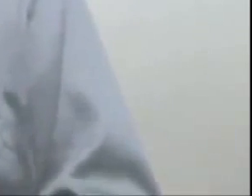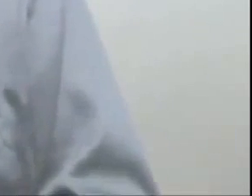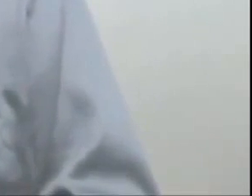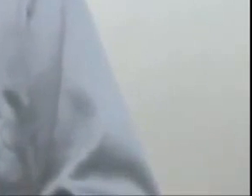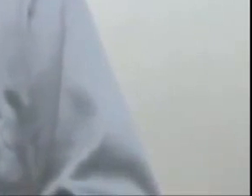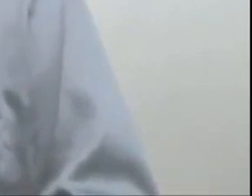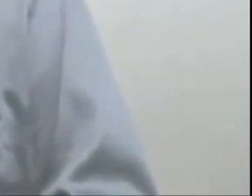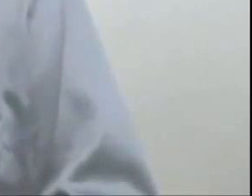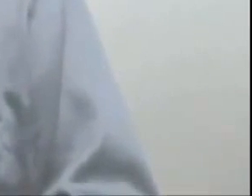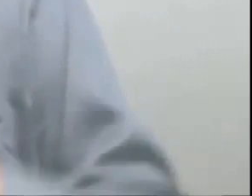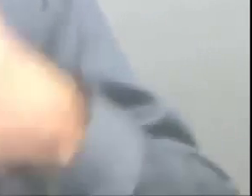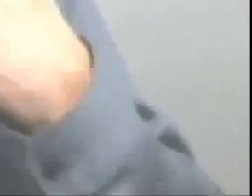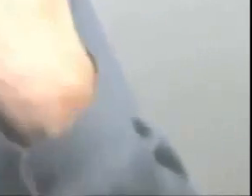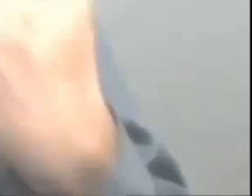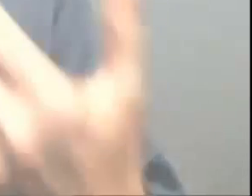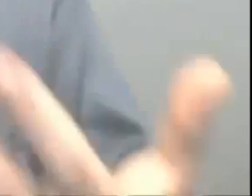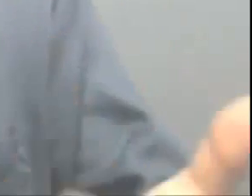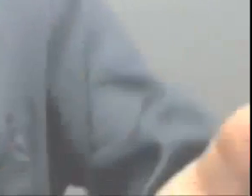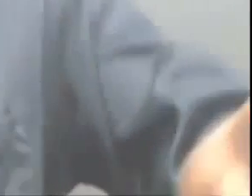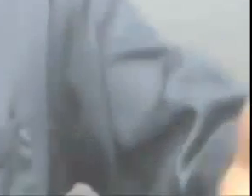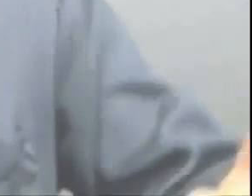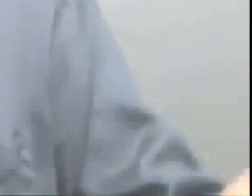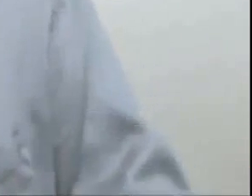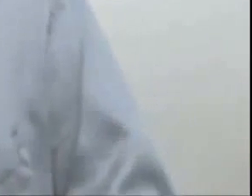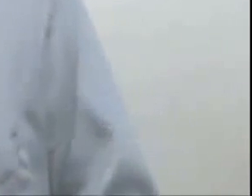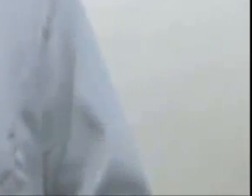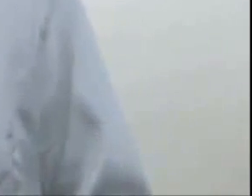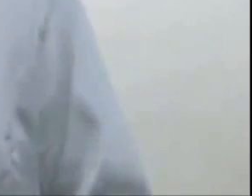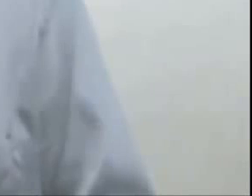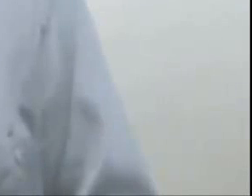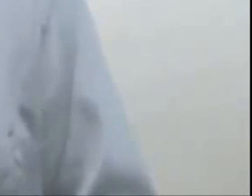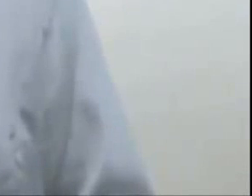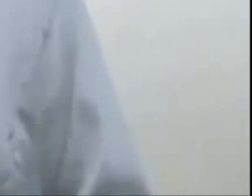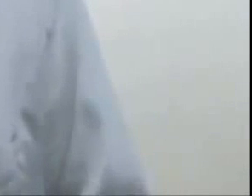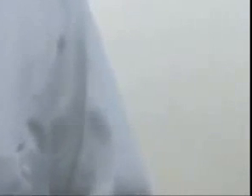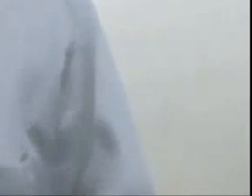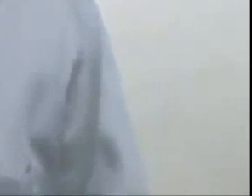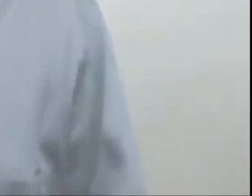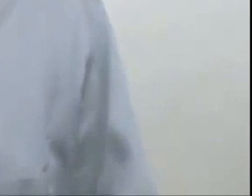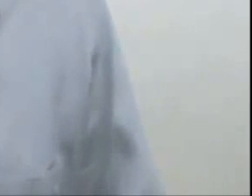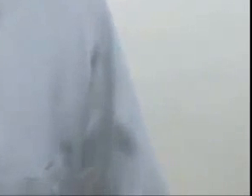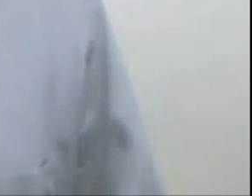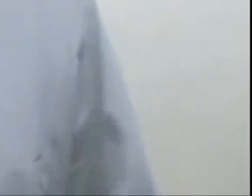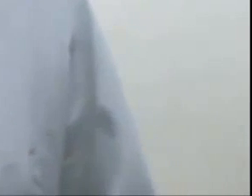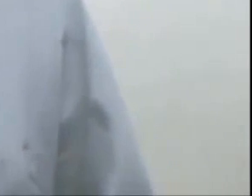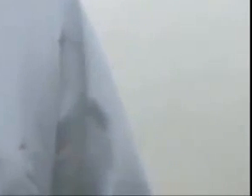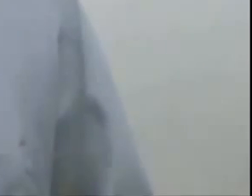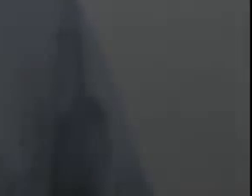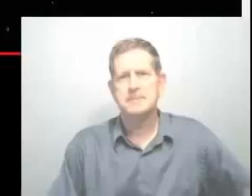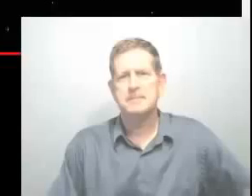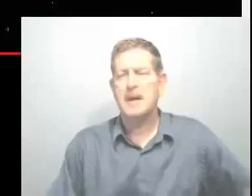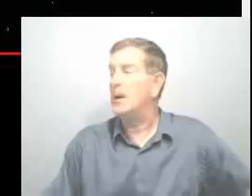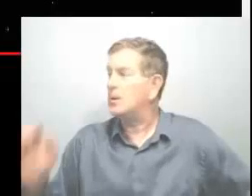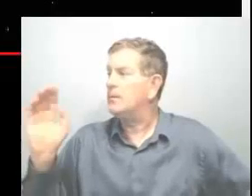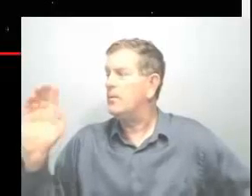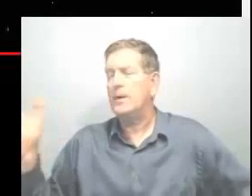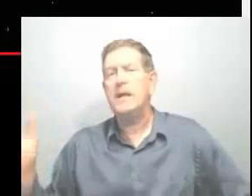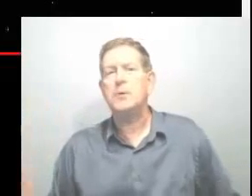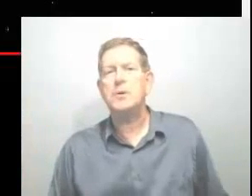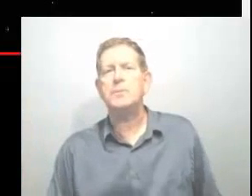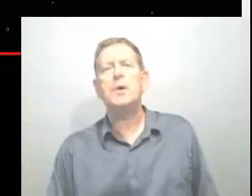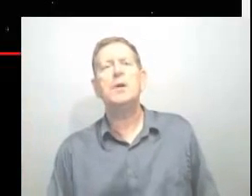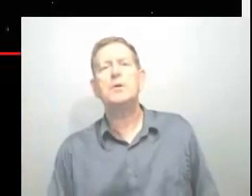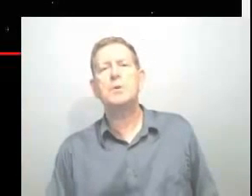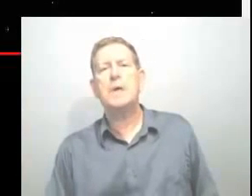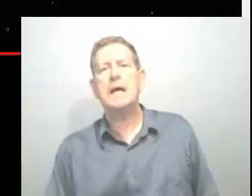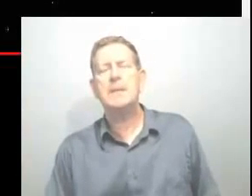permettent d'exprimer des idées complètes en fait. Donc on y va, on va entrer tout de suite dans la leçon. Alors, comme vous voyez,